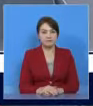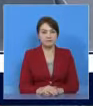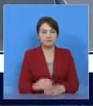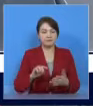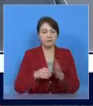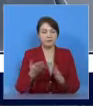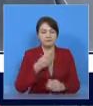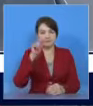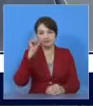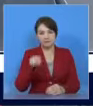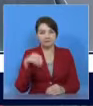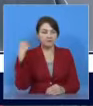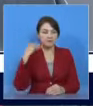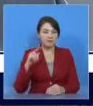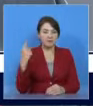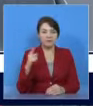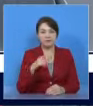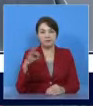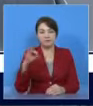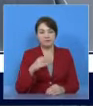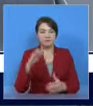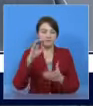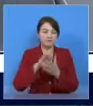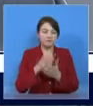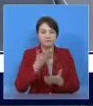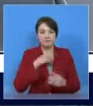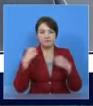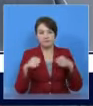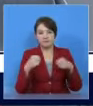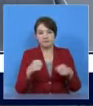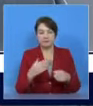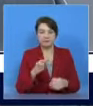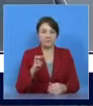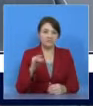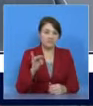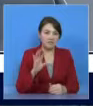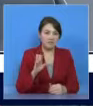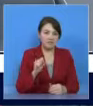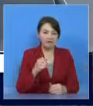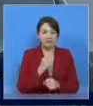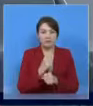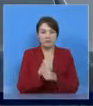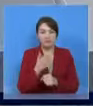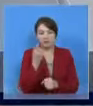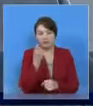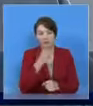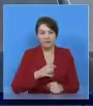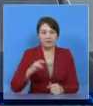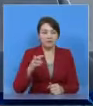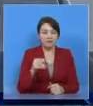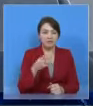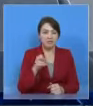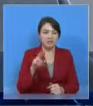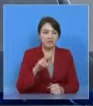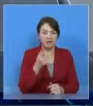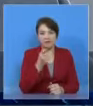в первую очередь ознакомиться с нашей продукцией это особый вид сыра который производится в нашем небольшом регионе Италии в